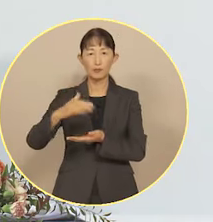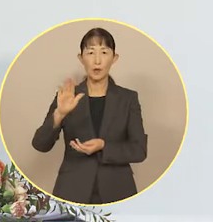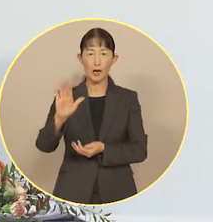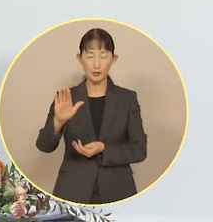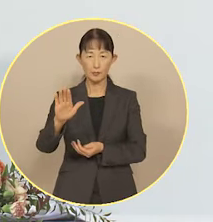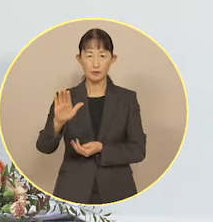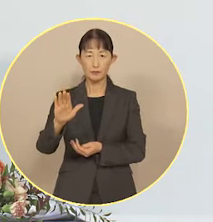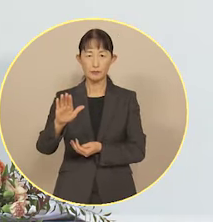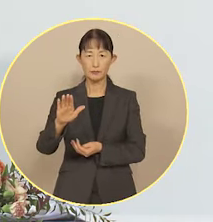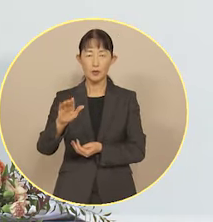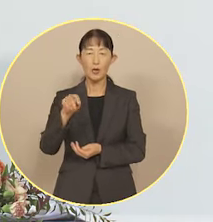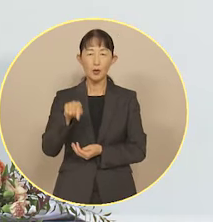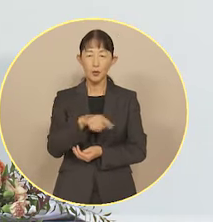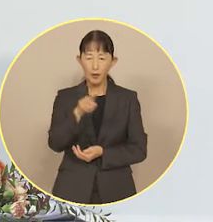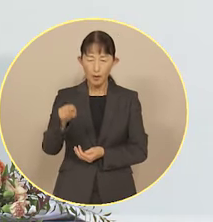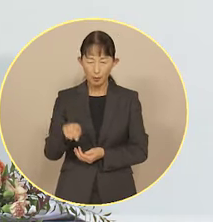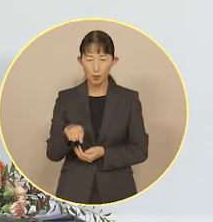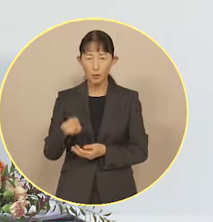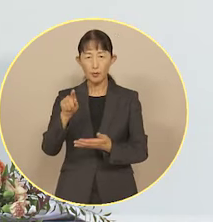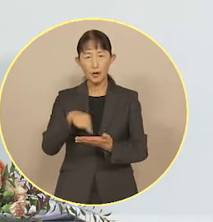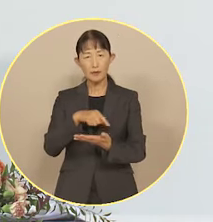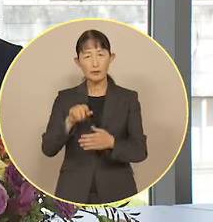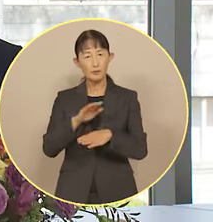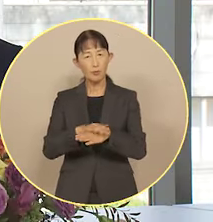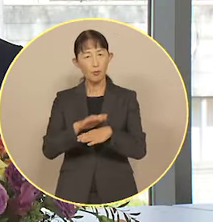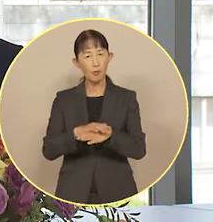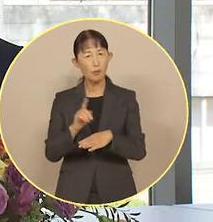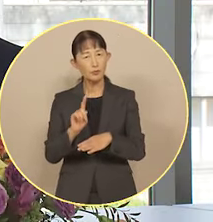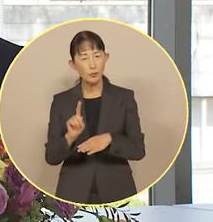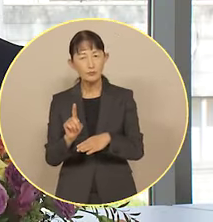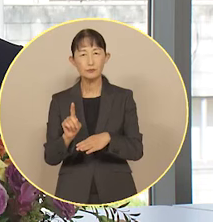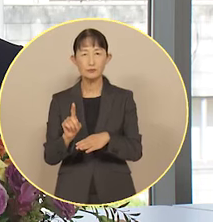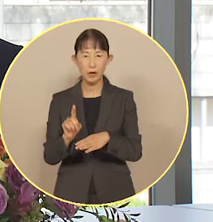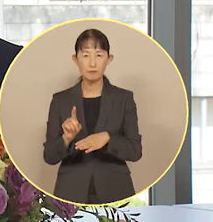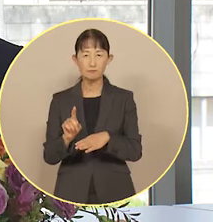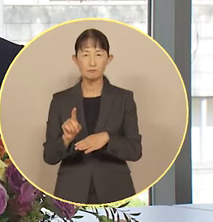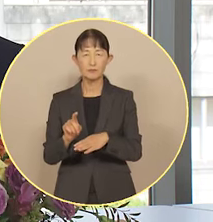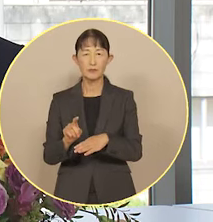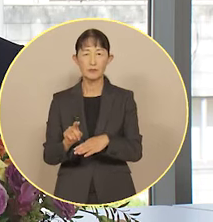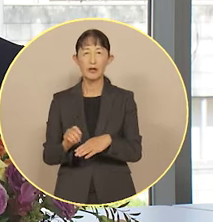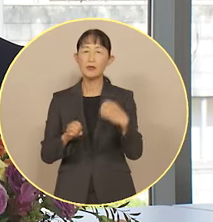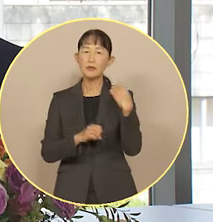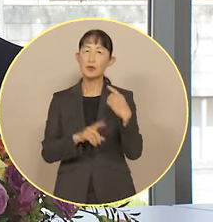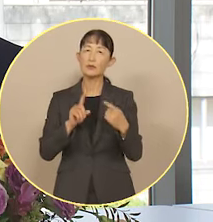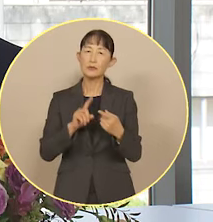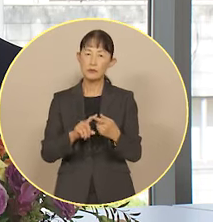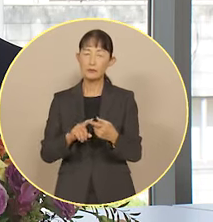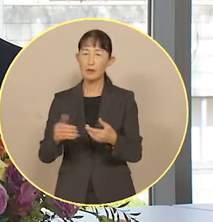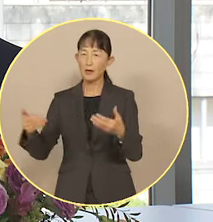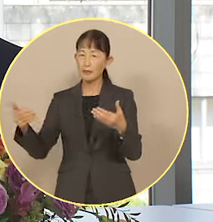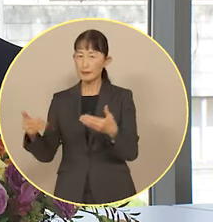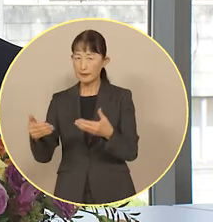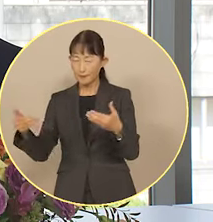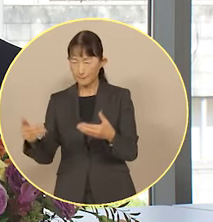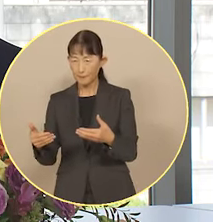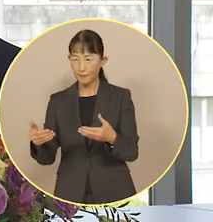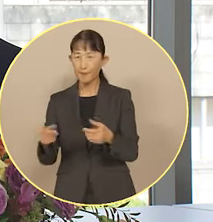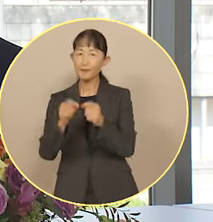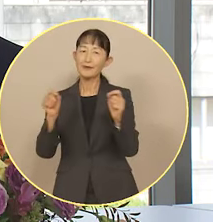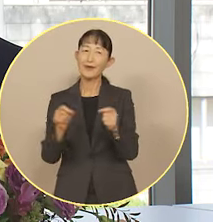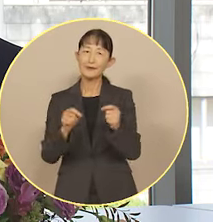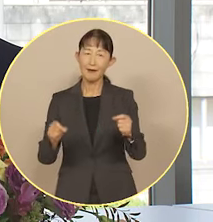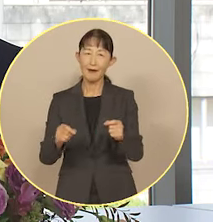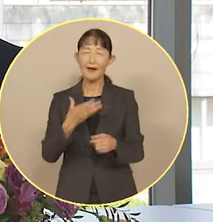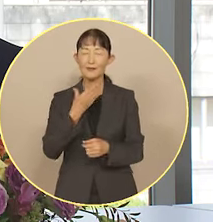をどうしていこうっていう議論がたくさんあるんですけけも根本にはま暮らしに余裕がないまきちんと働けば幸せになっていくんだって